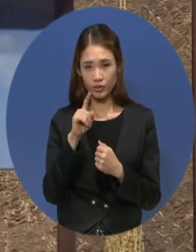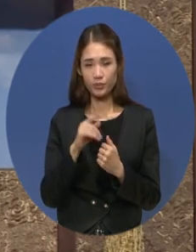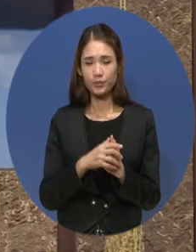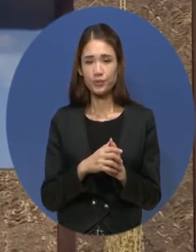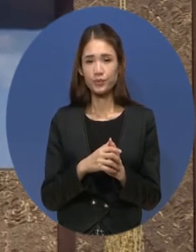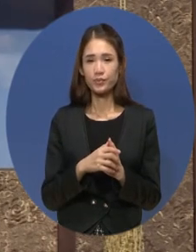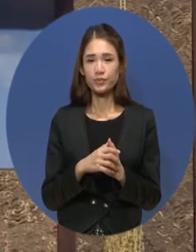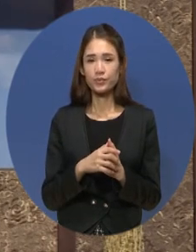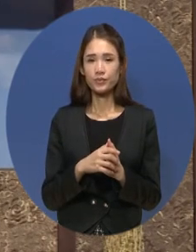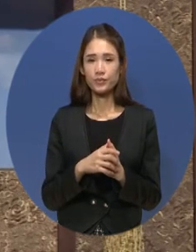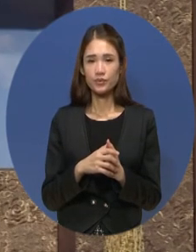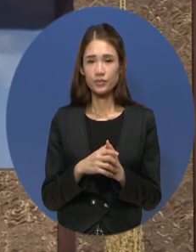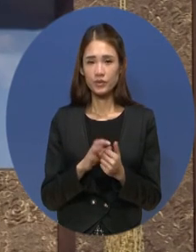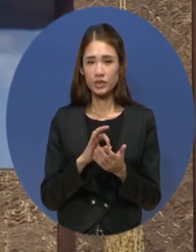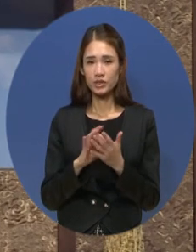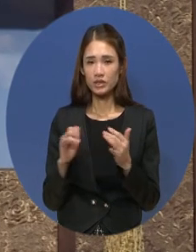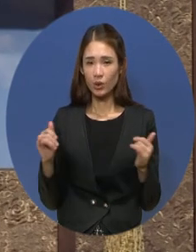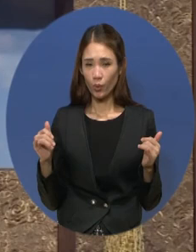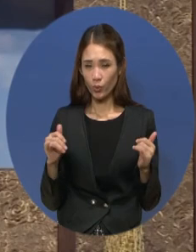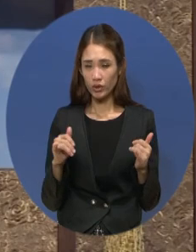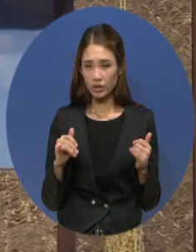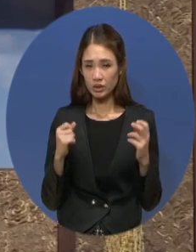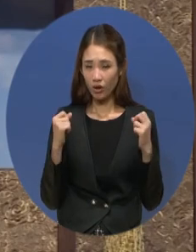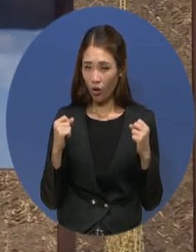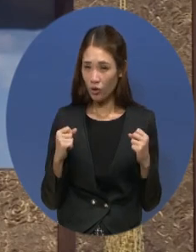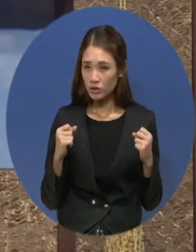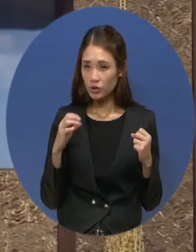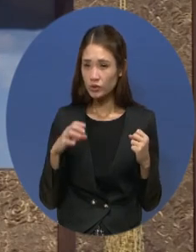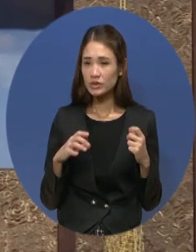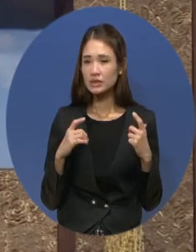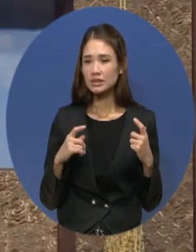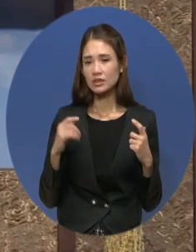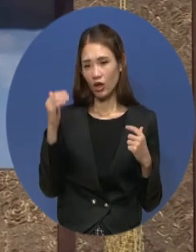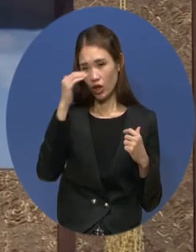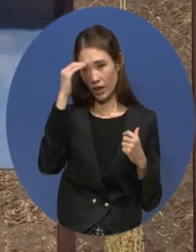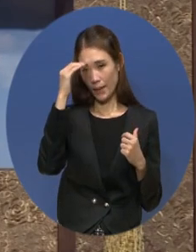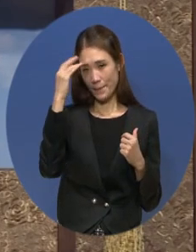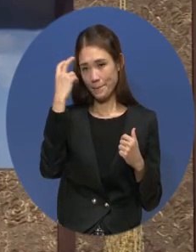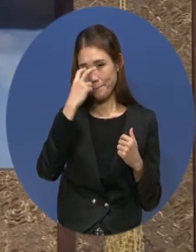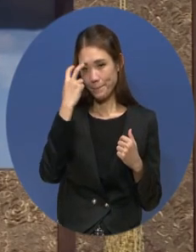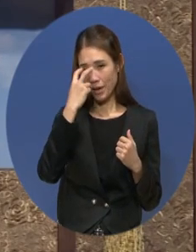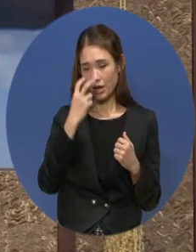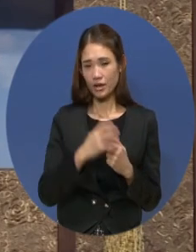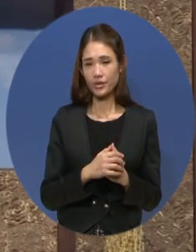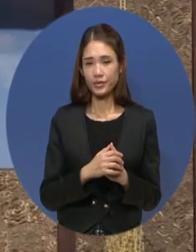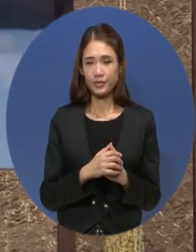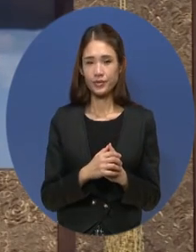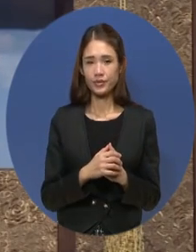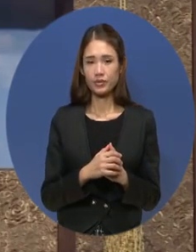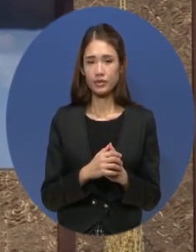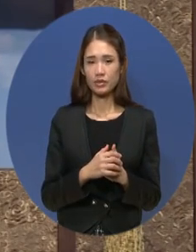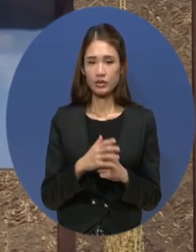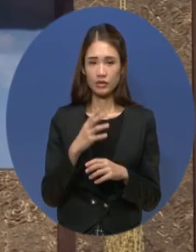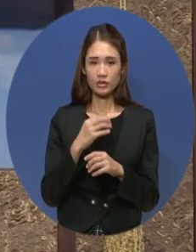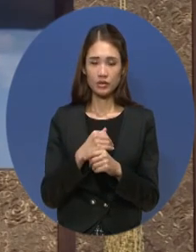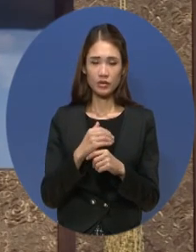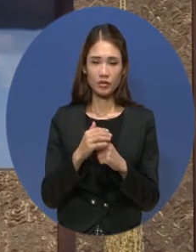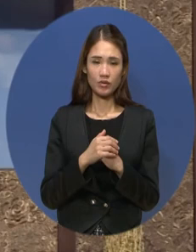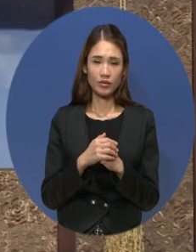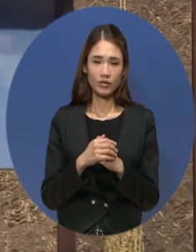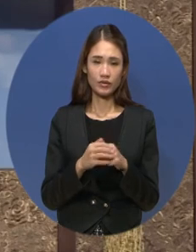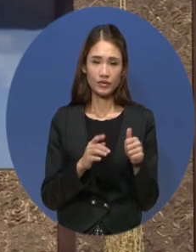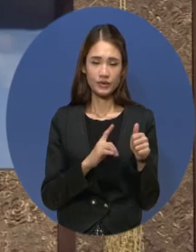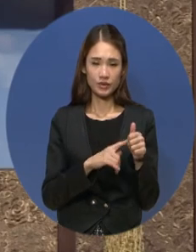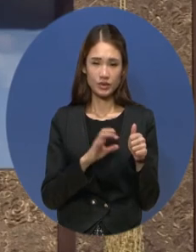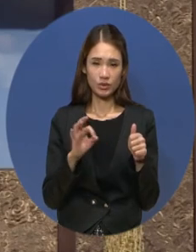우리 이 용인이 거주하고 있는 지역 탐방 이에요 네 저희가 이제 날을 잡아서 어